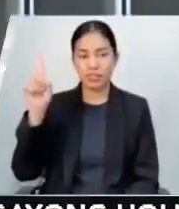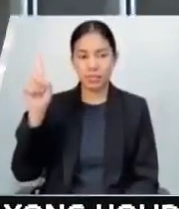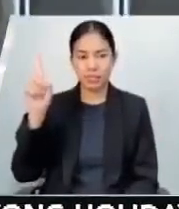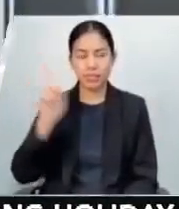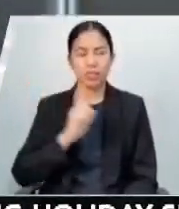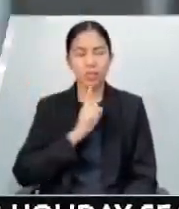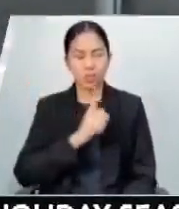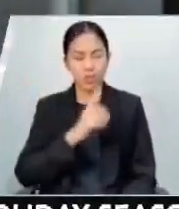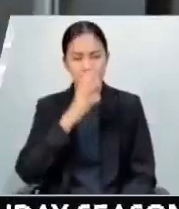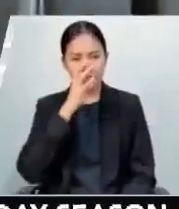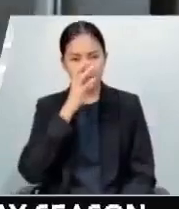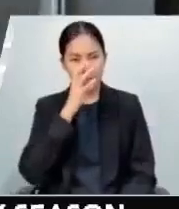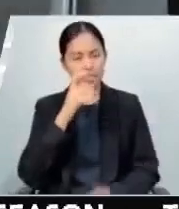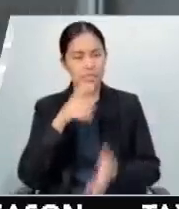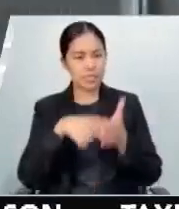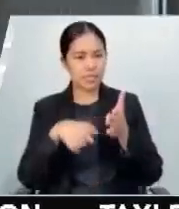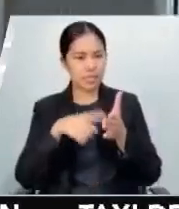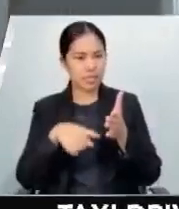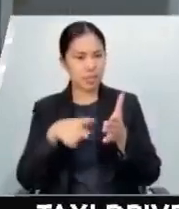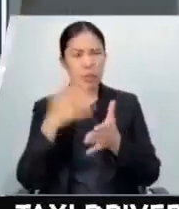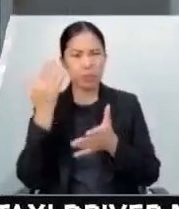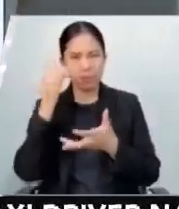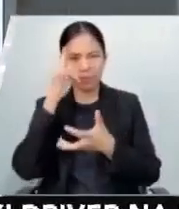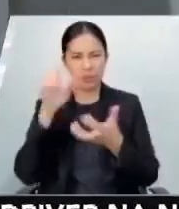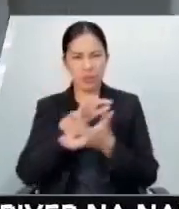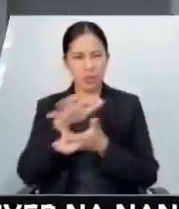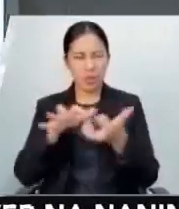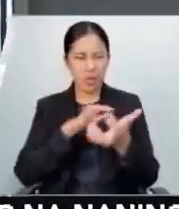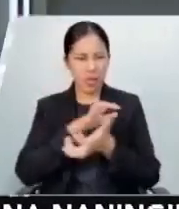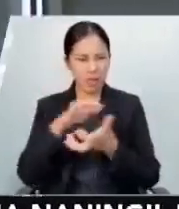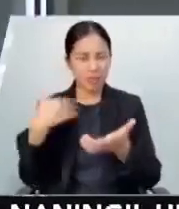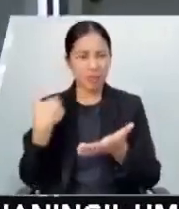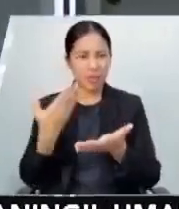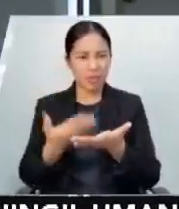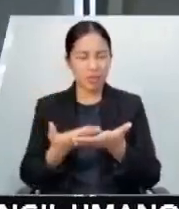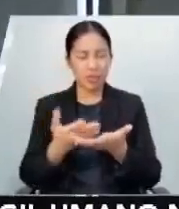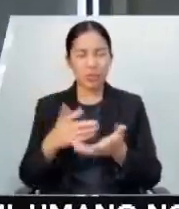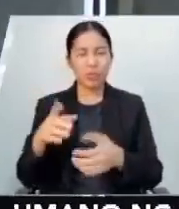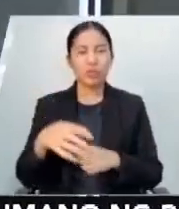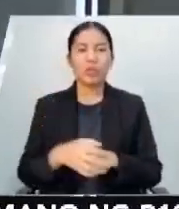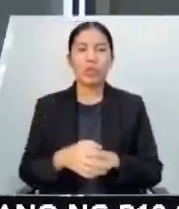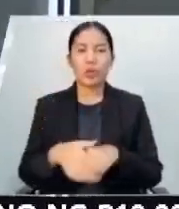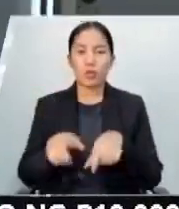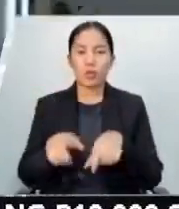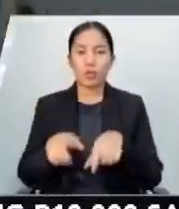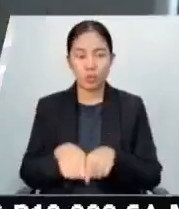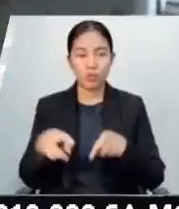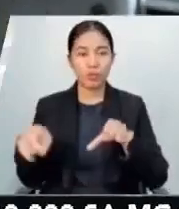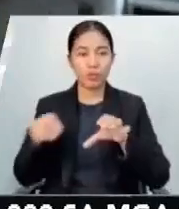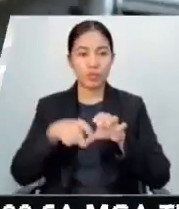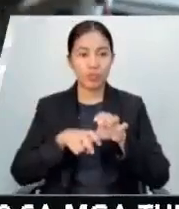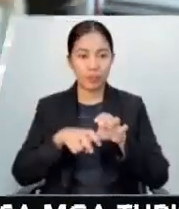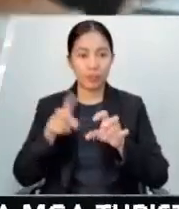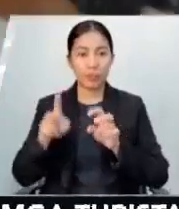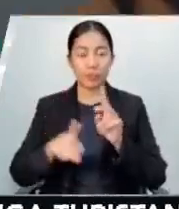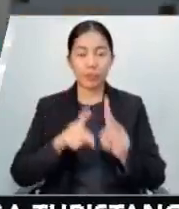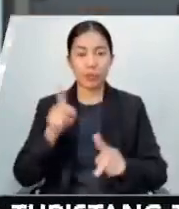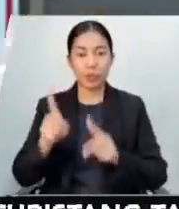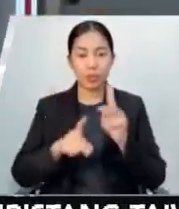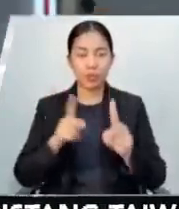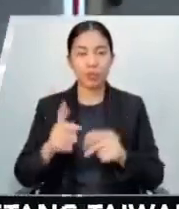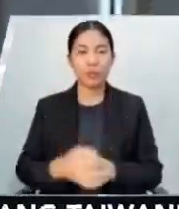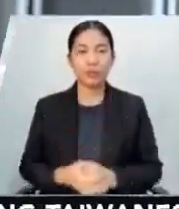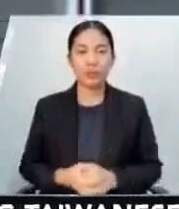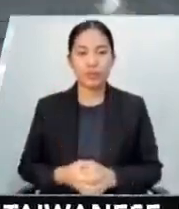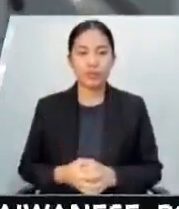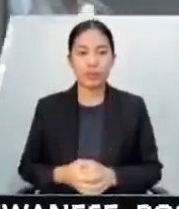kasi labo-labo na yung pumupunta dito, yung mga luluwas. At syempre dito rin sumasakay yung mga papunta naman at kukuha ng EDSA